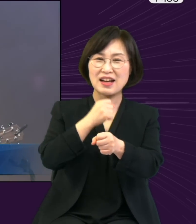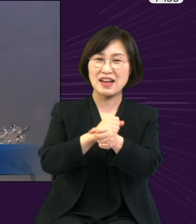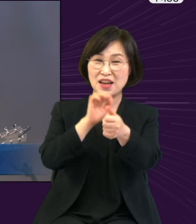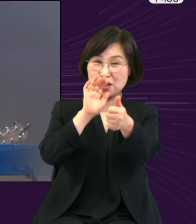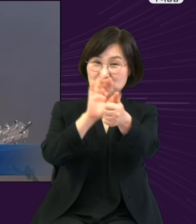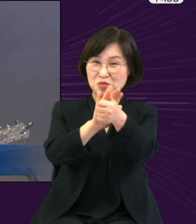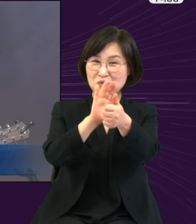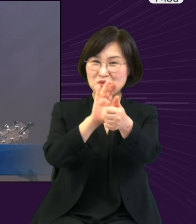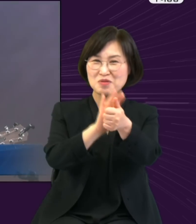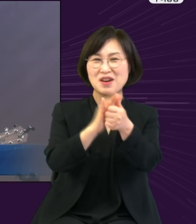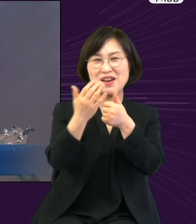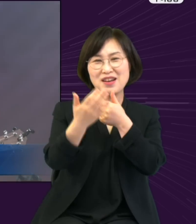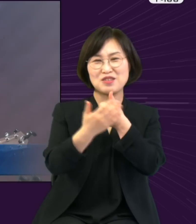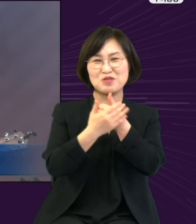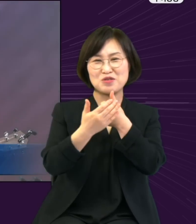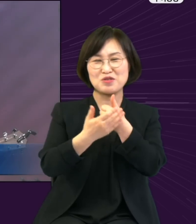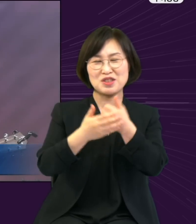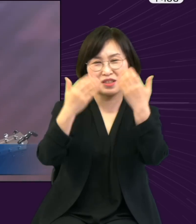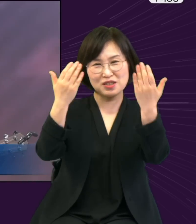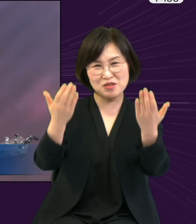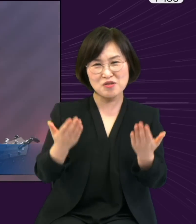사랑하게